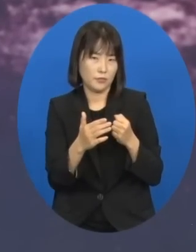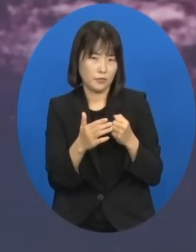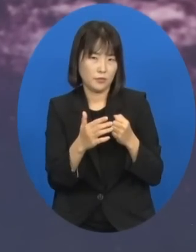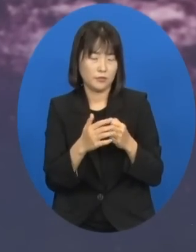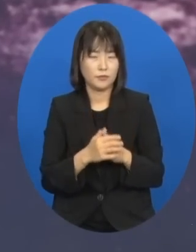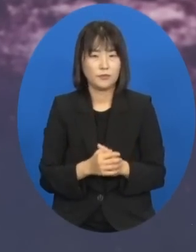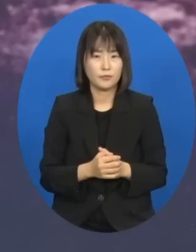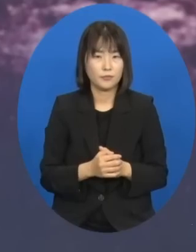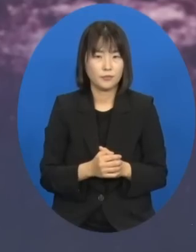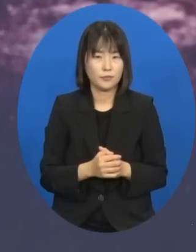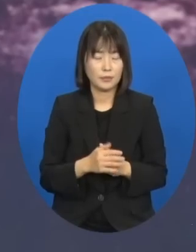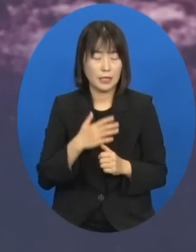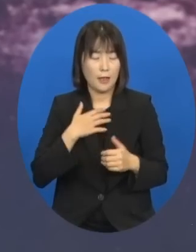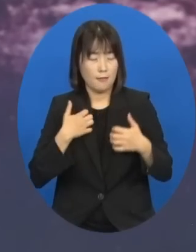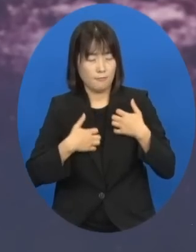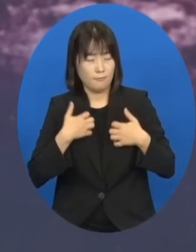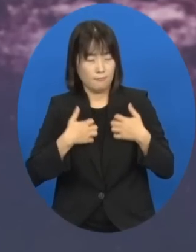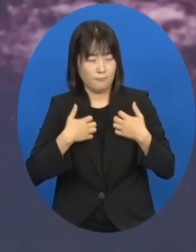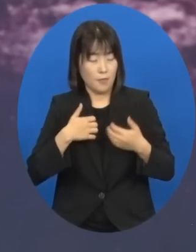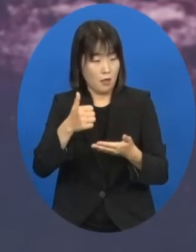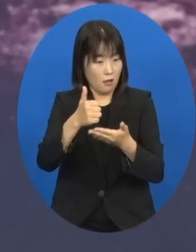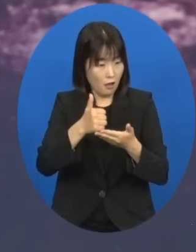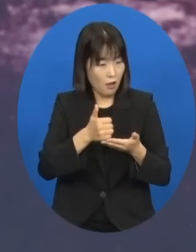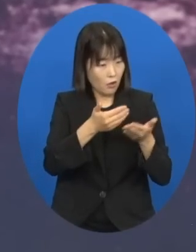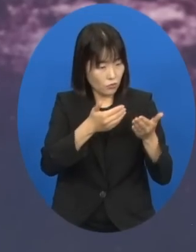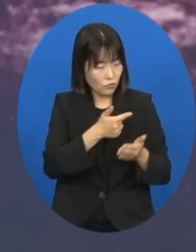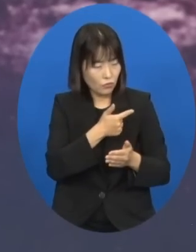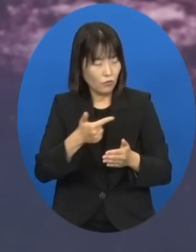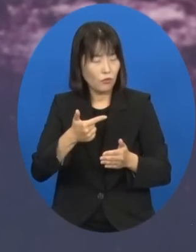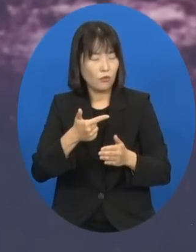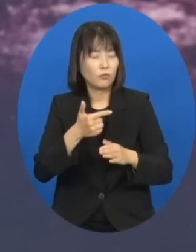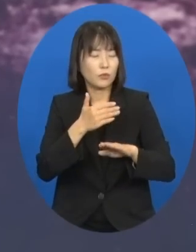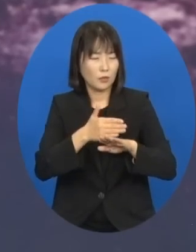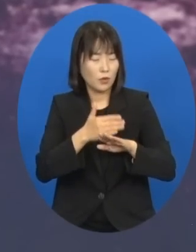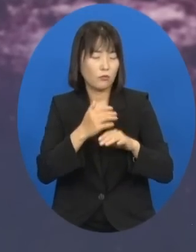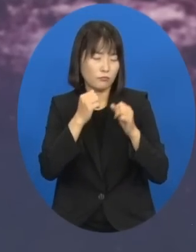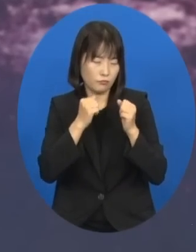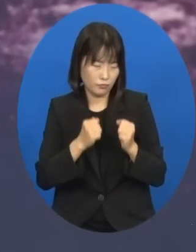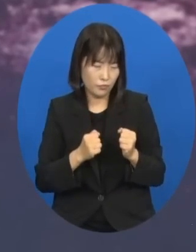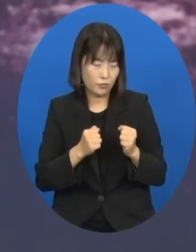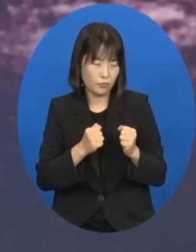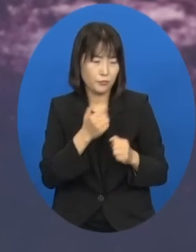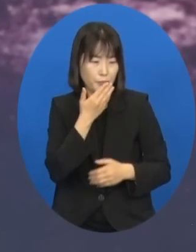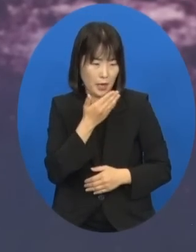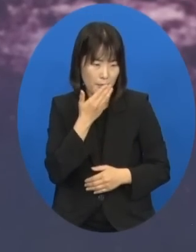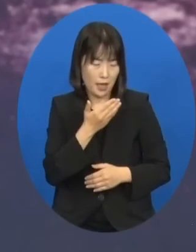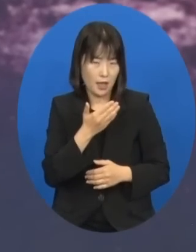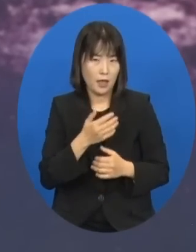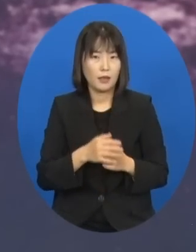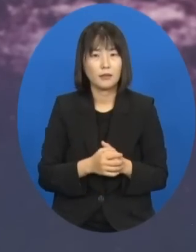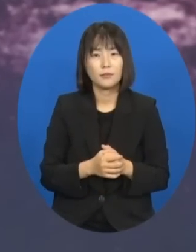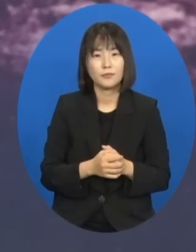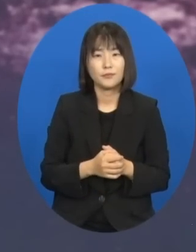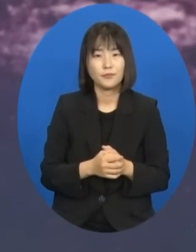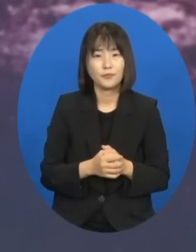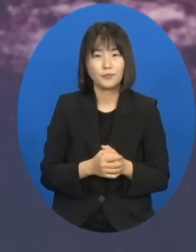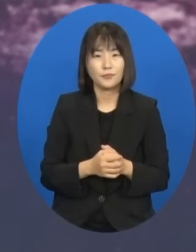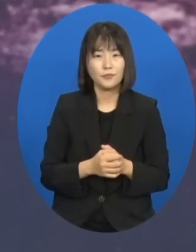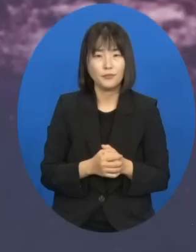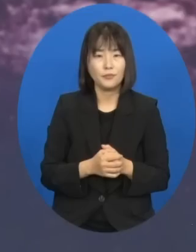나를 반갑게 맞이해 주어서 내가 여기에 머물 수 있었고 그것이 너무 감사해 하시면서 이분이 연세가